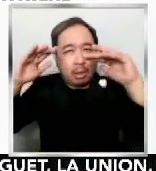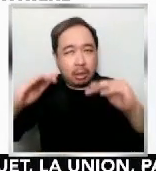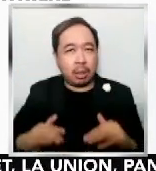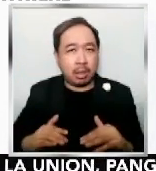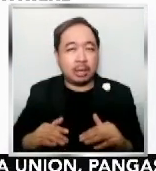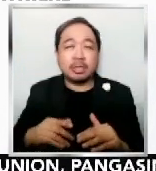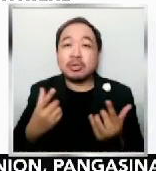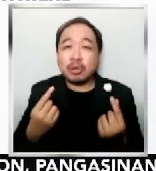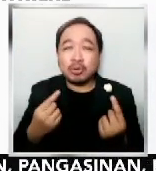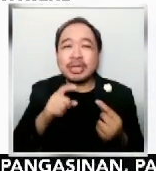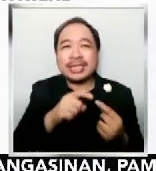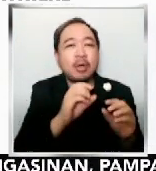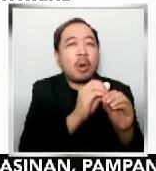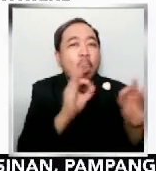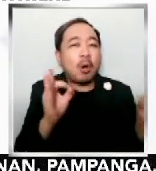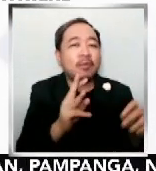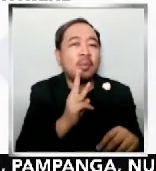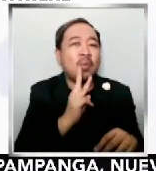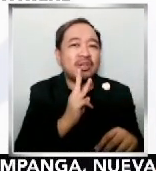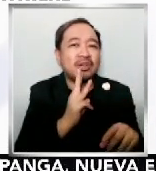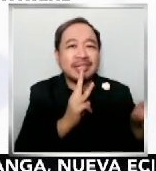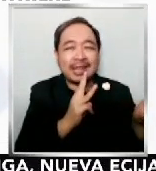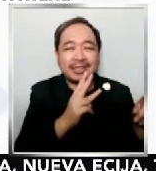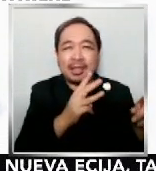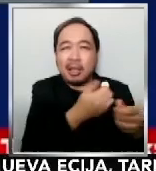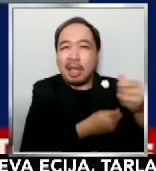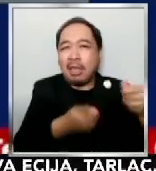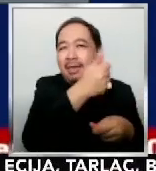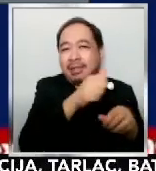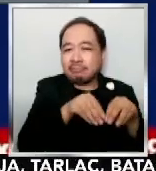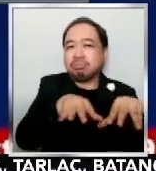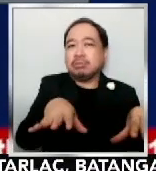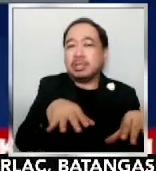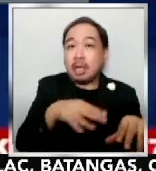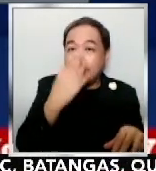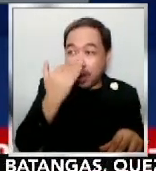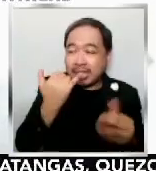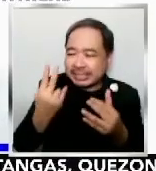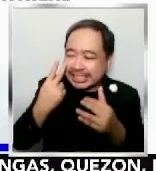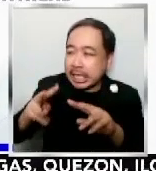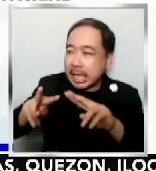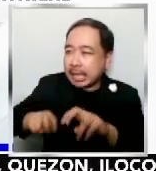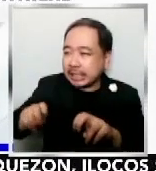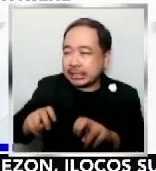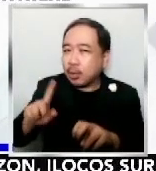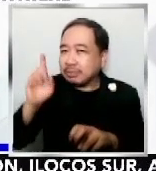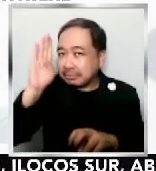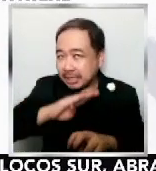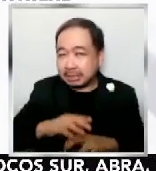para ma-expose po yung pipe na nasira at ma-assess natin yung extent ng damage. Mga ilang araw po ito? In some portions